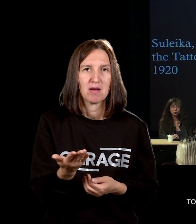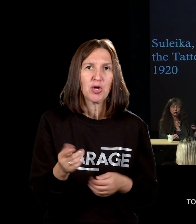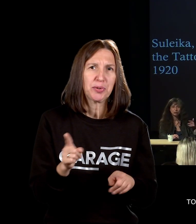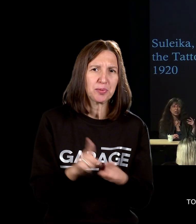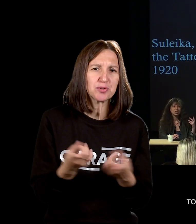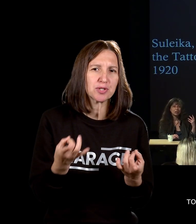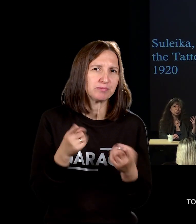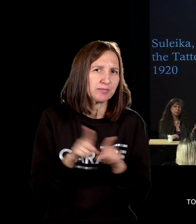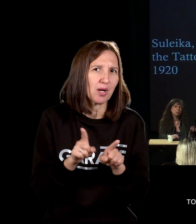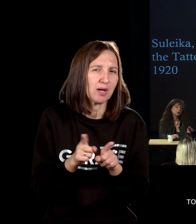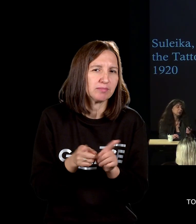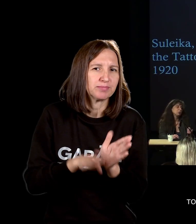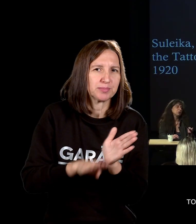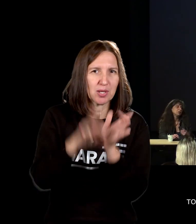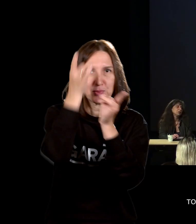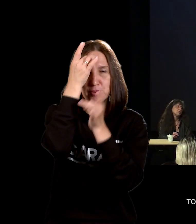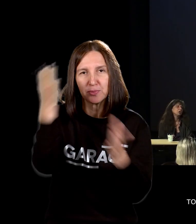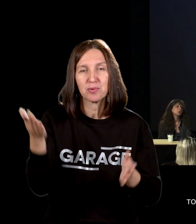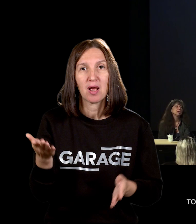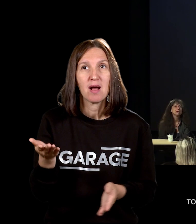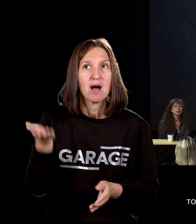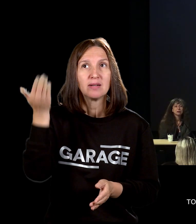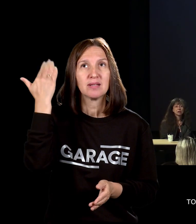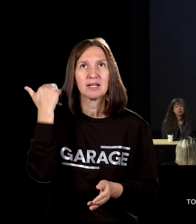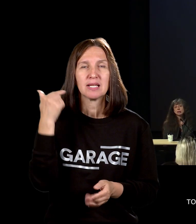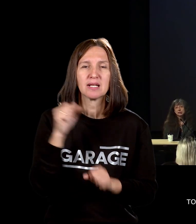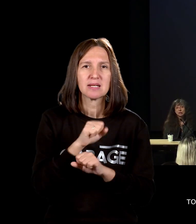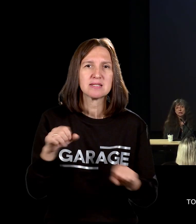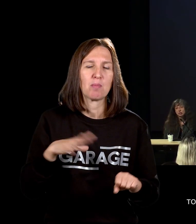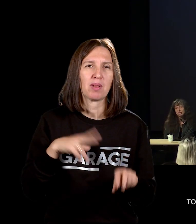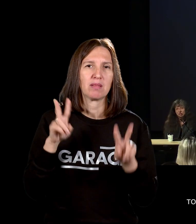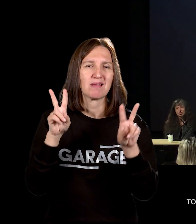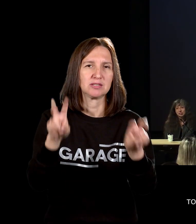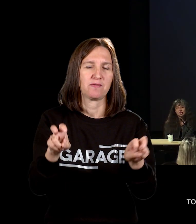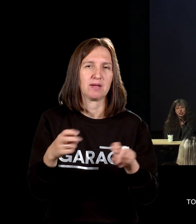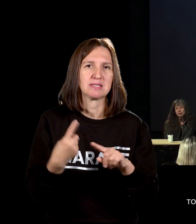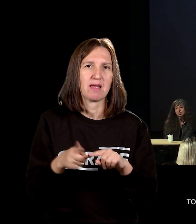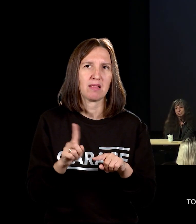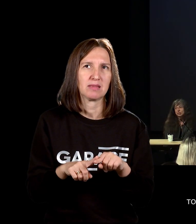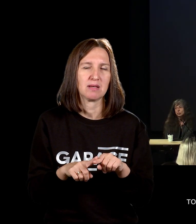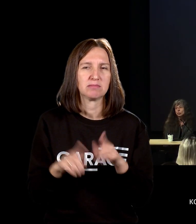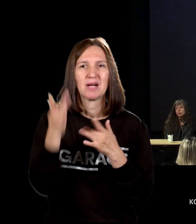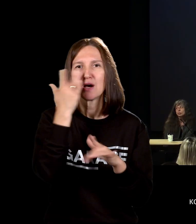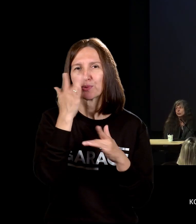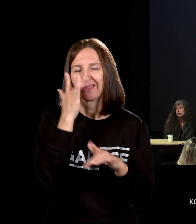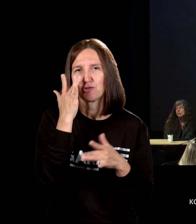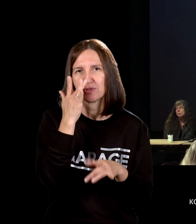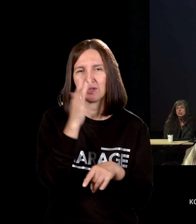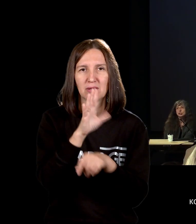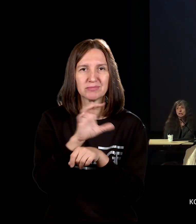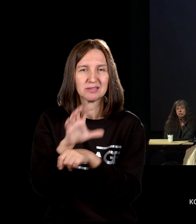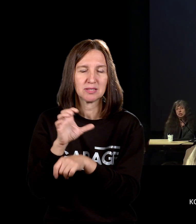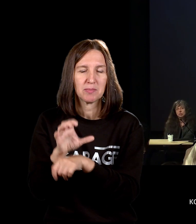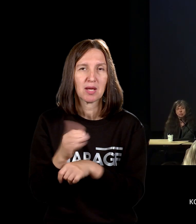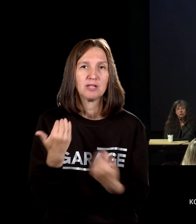низовой культуры, культура, которую тогда, наверное, все-таки еще нельзя, это эротические снимки, это культура, которую